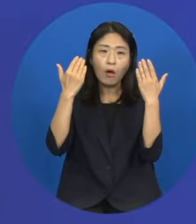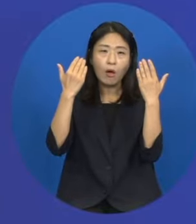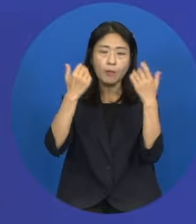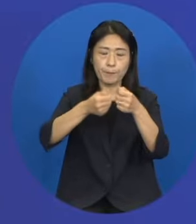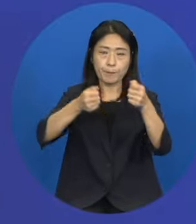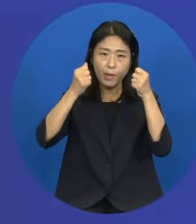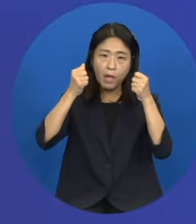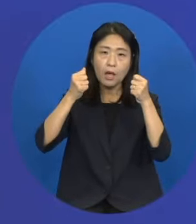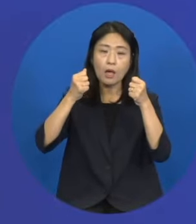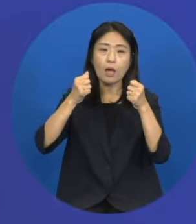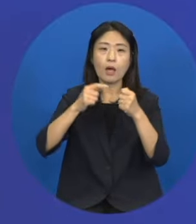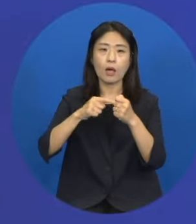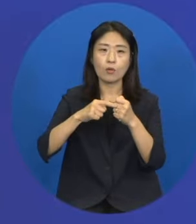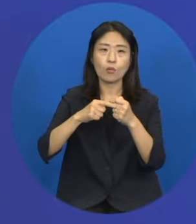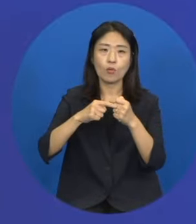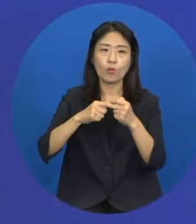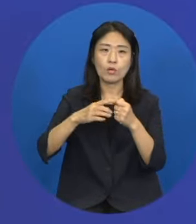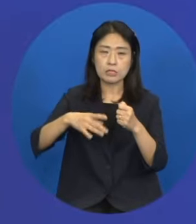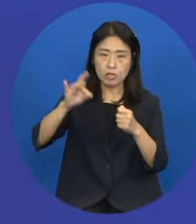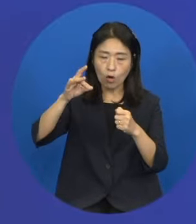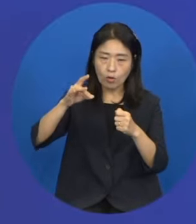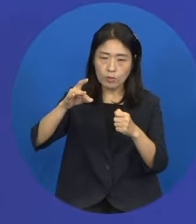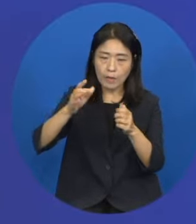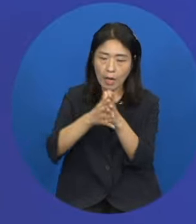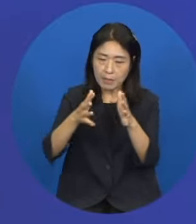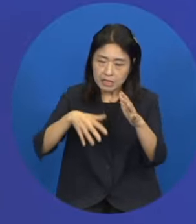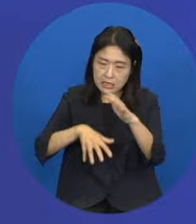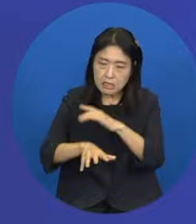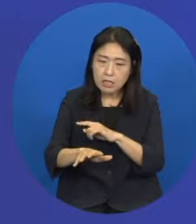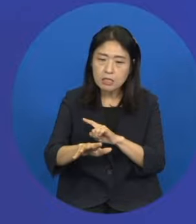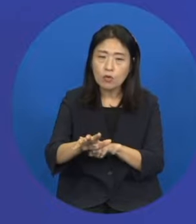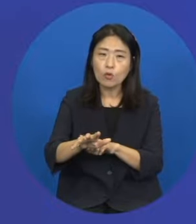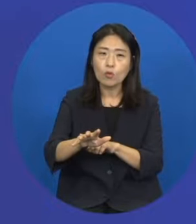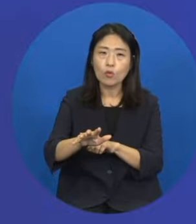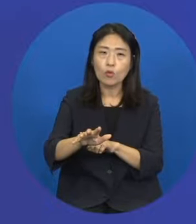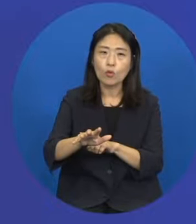지화교회를 시작했답니다. 그리고 나서 2010년에 3차 로잔들